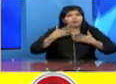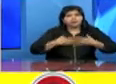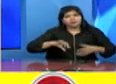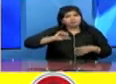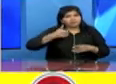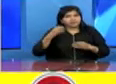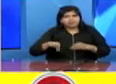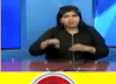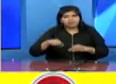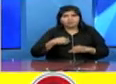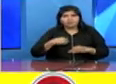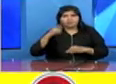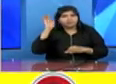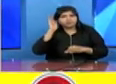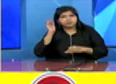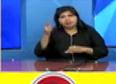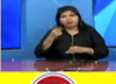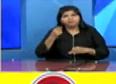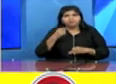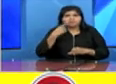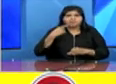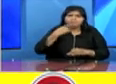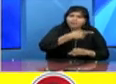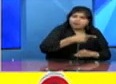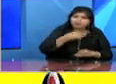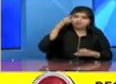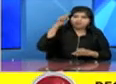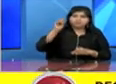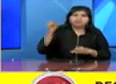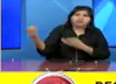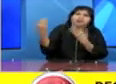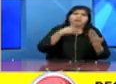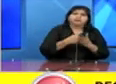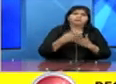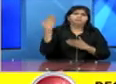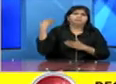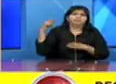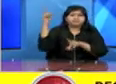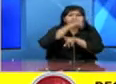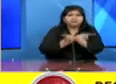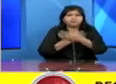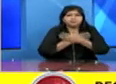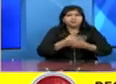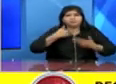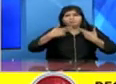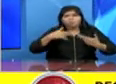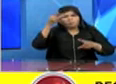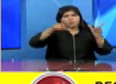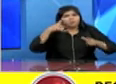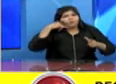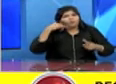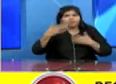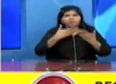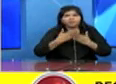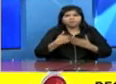आज हमें उनसे प्रेरणा लेनी है। बीते दिनों में मैंने ऐसे कुछ लोगों से फोन पर बात की है।